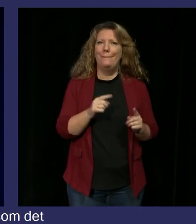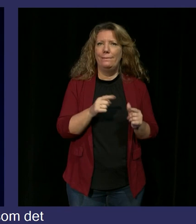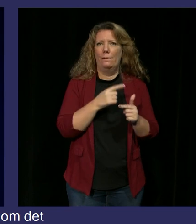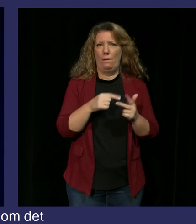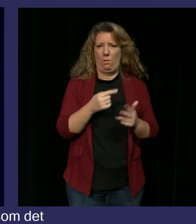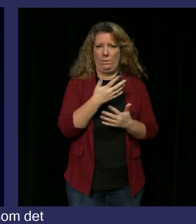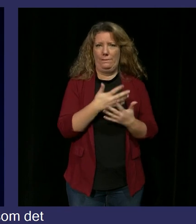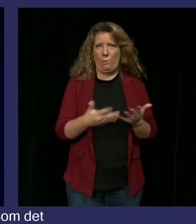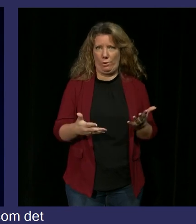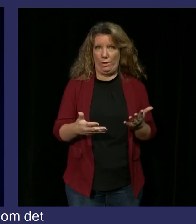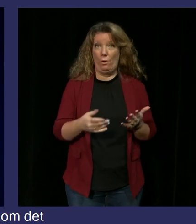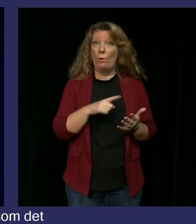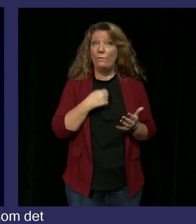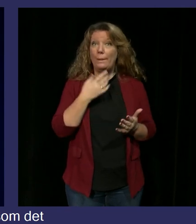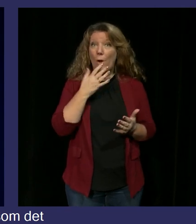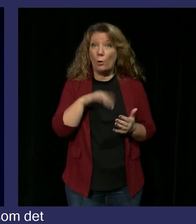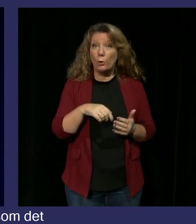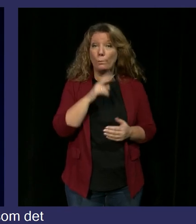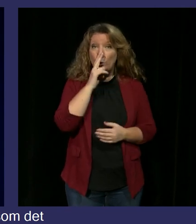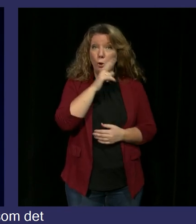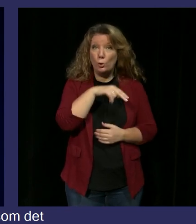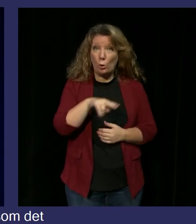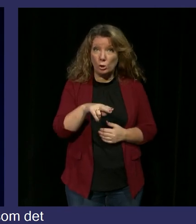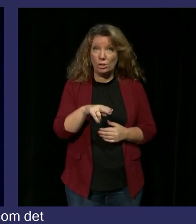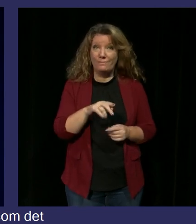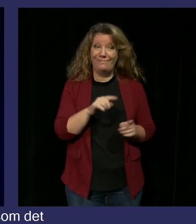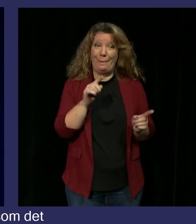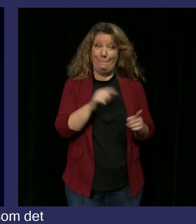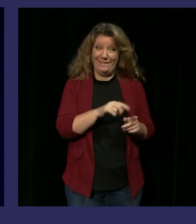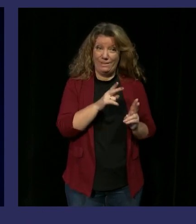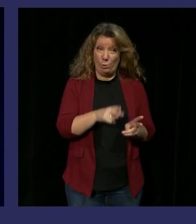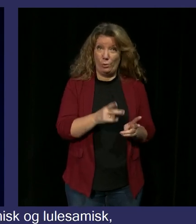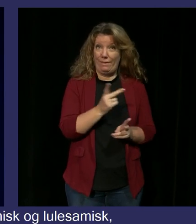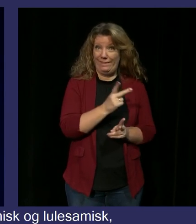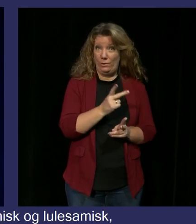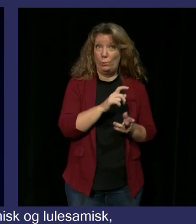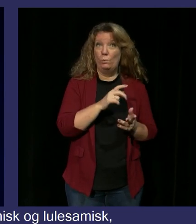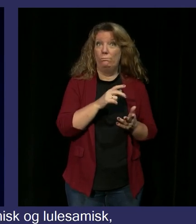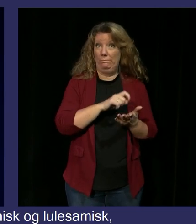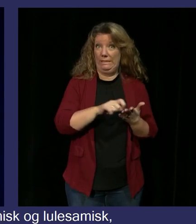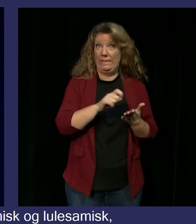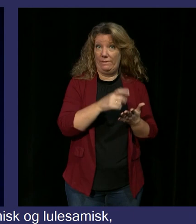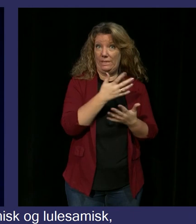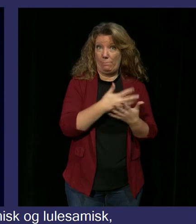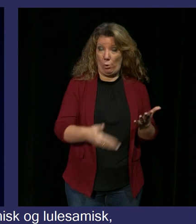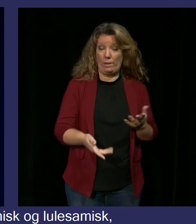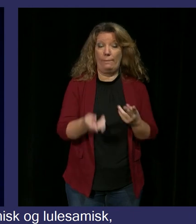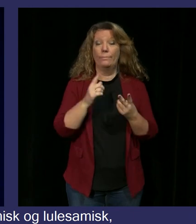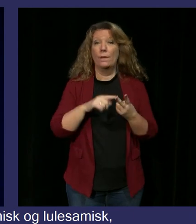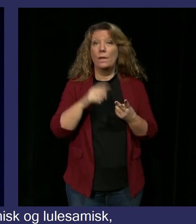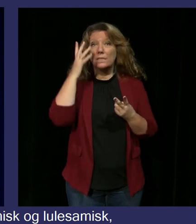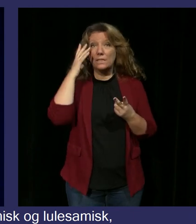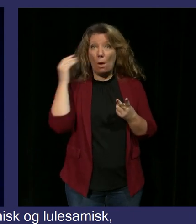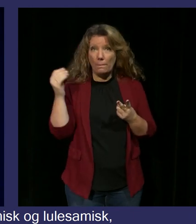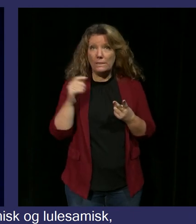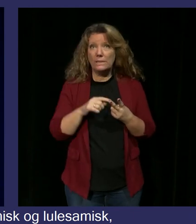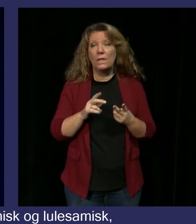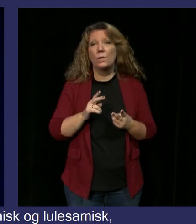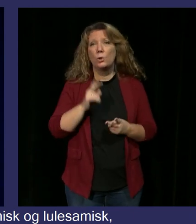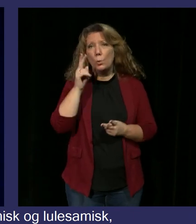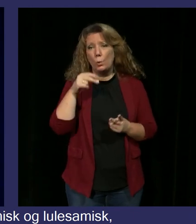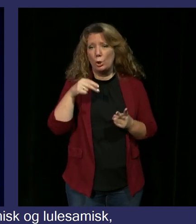snakker vi om nynorsk, som det minst brukte av de to skriftspråkene, de samiske språkene, nordsamisk, sørsamisk